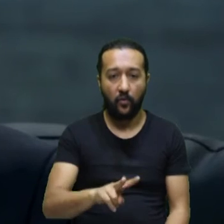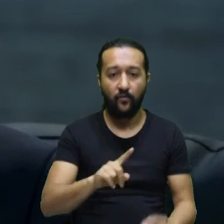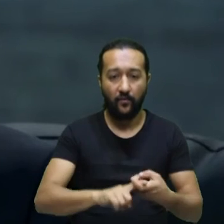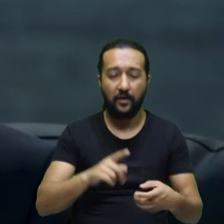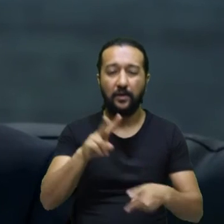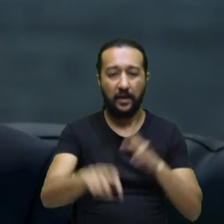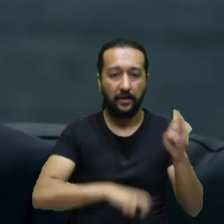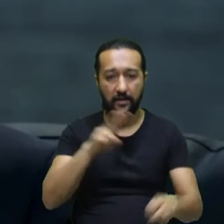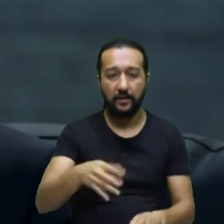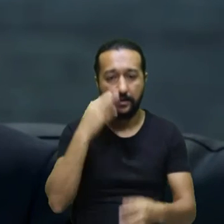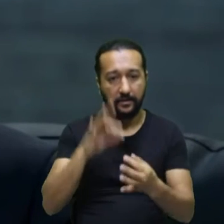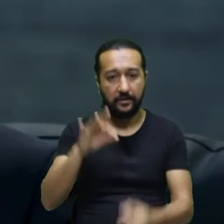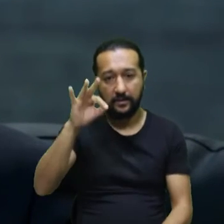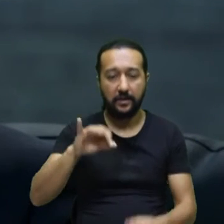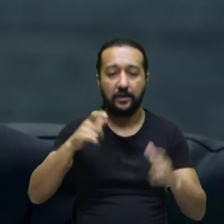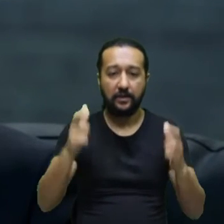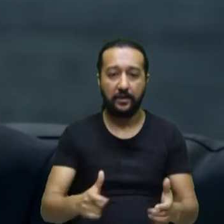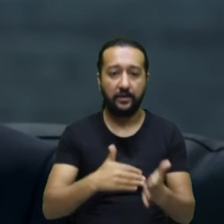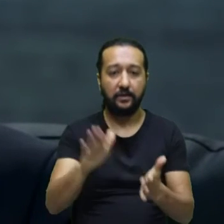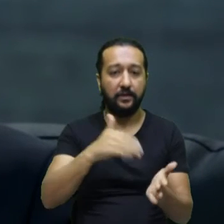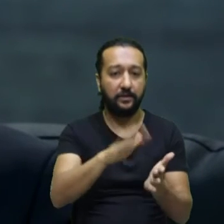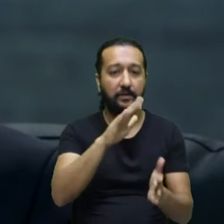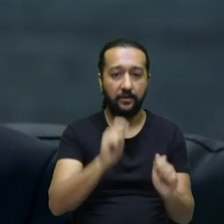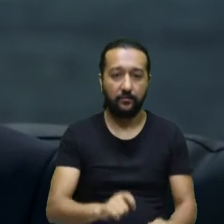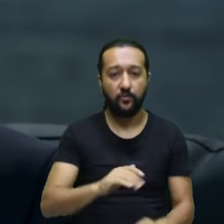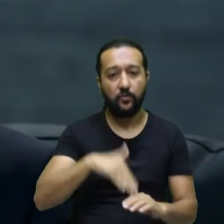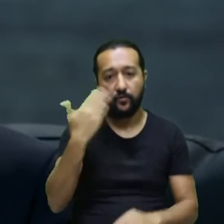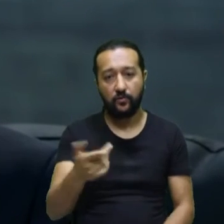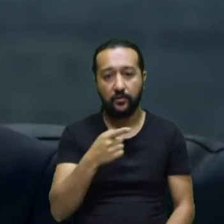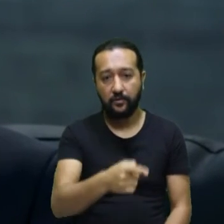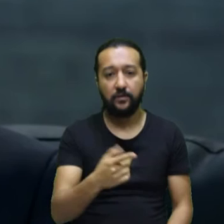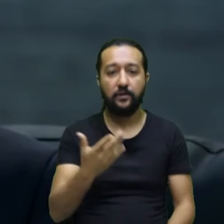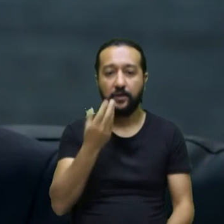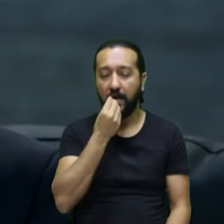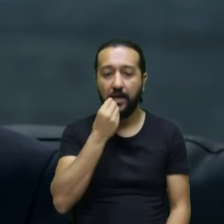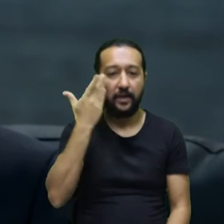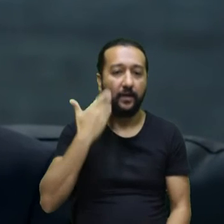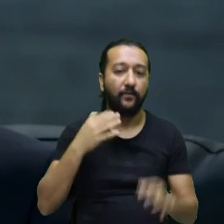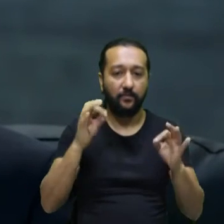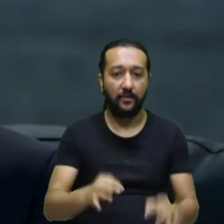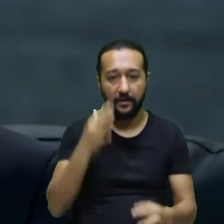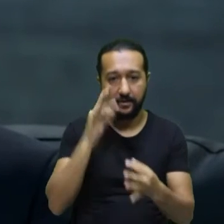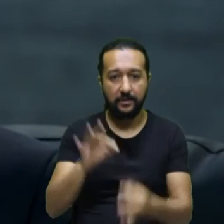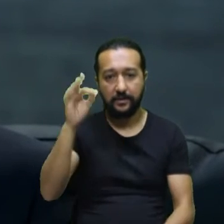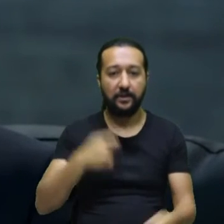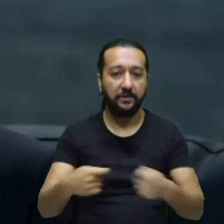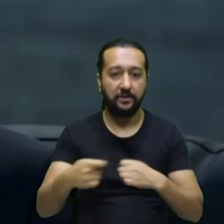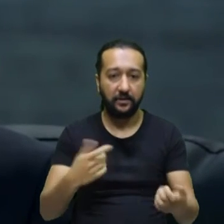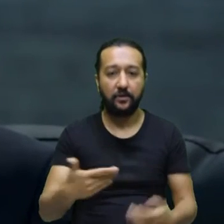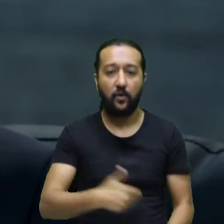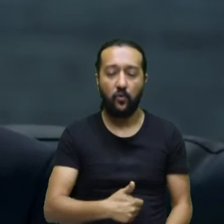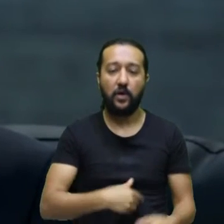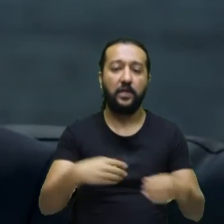Katliamlar ve yağmalarla insanlar yerlerinden edilir. Sonrasında ziyafet başlar. İnsan